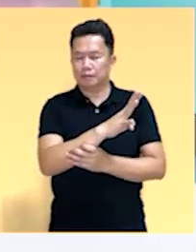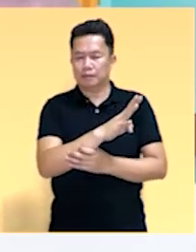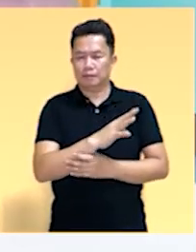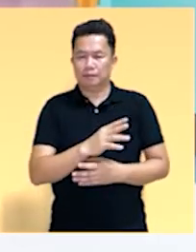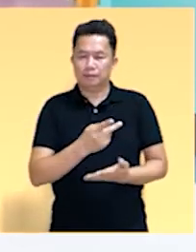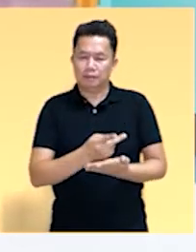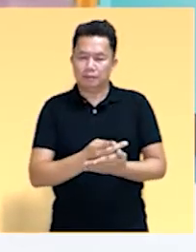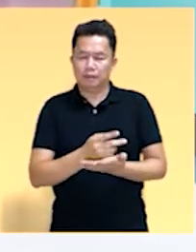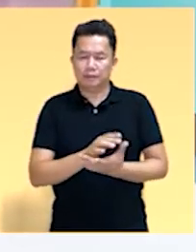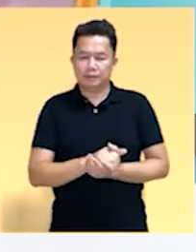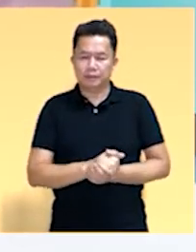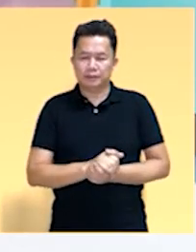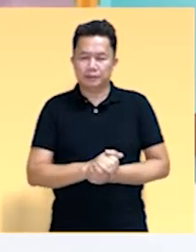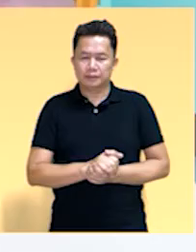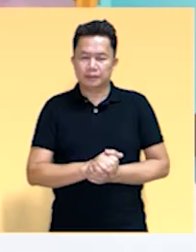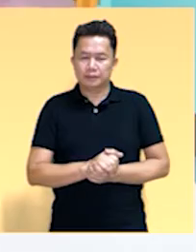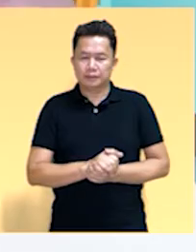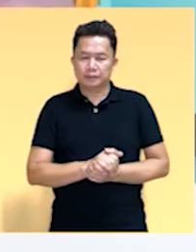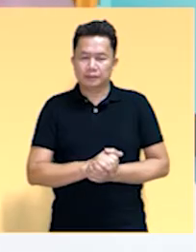2,540 pesos.